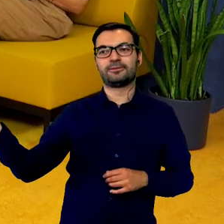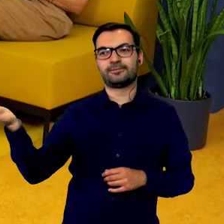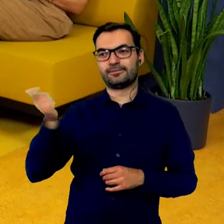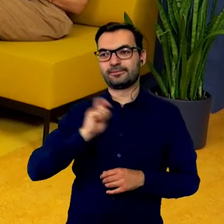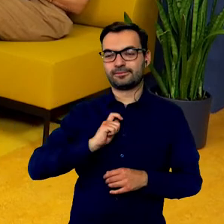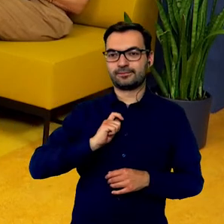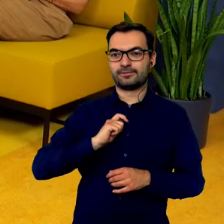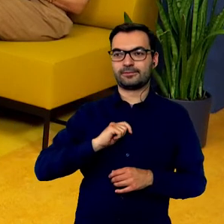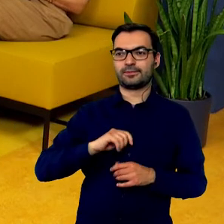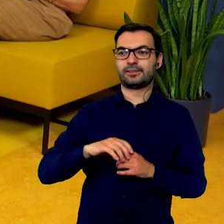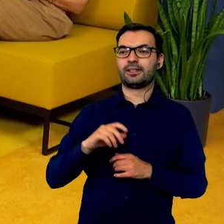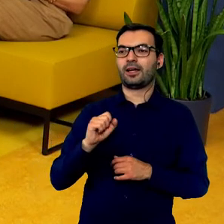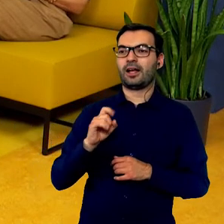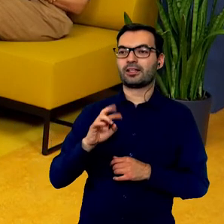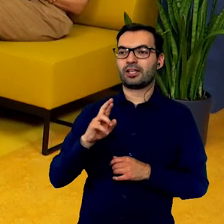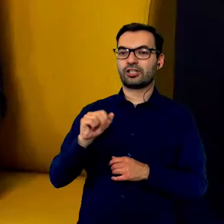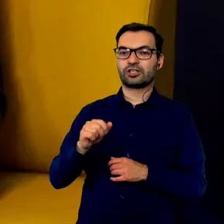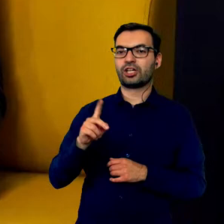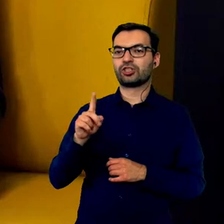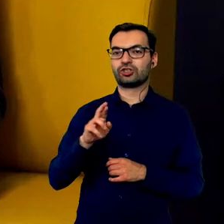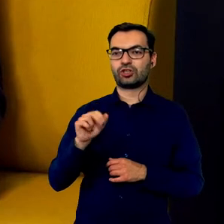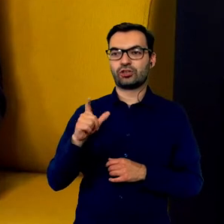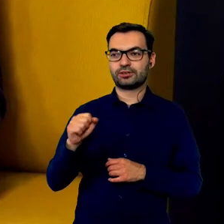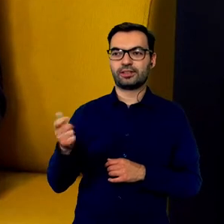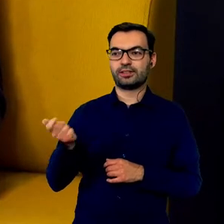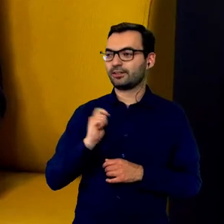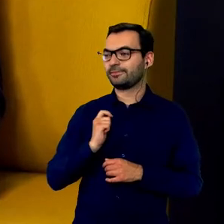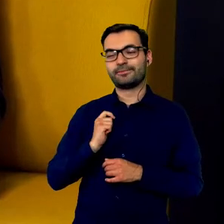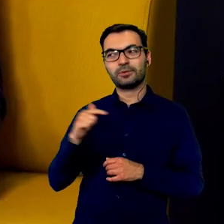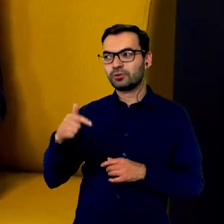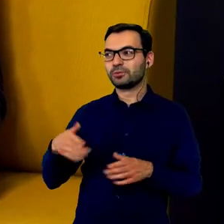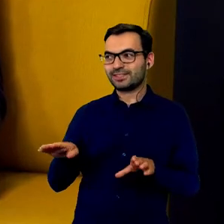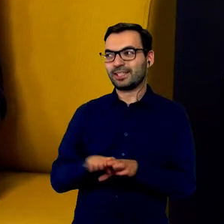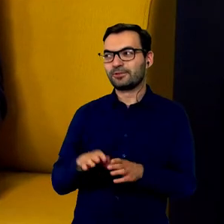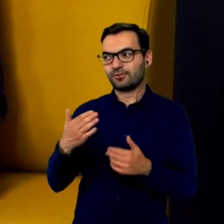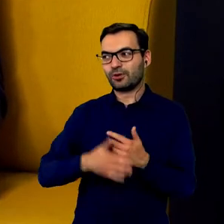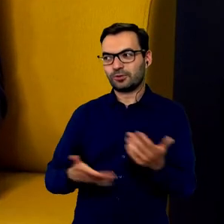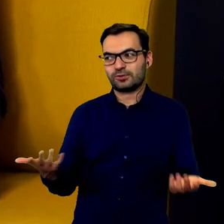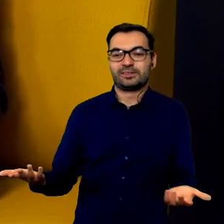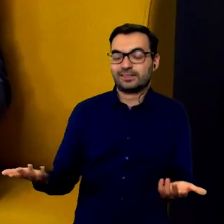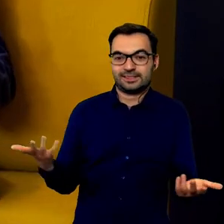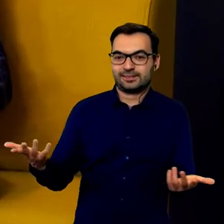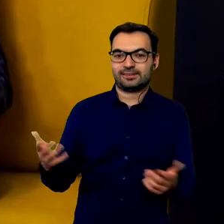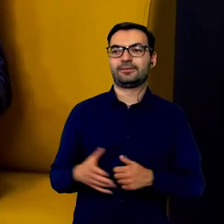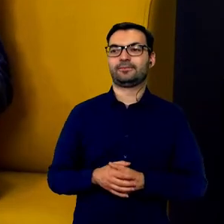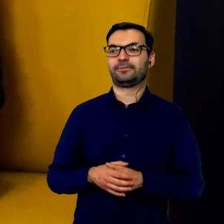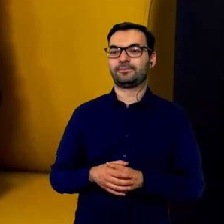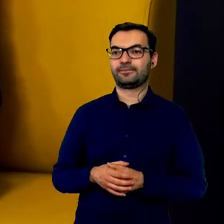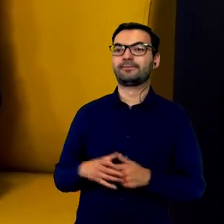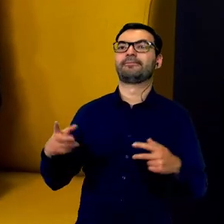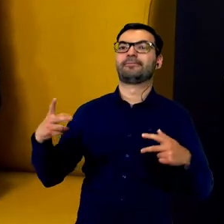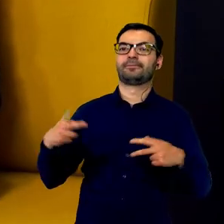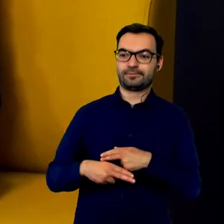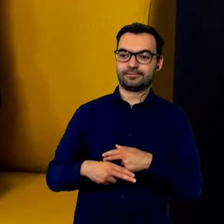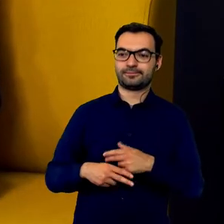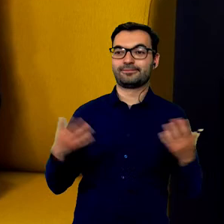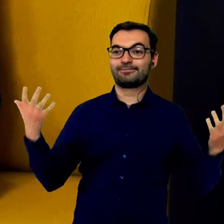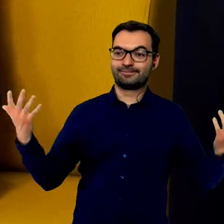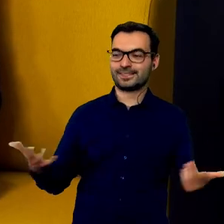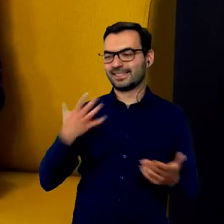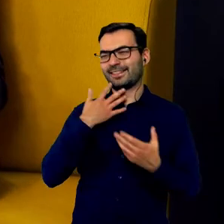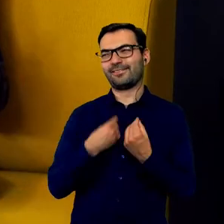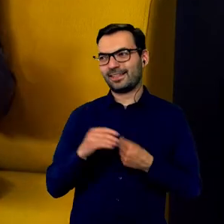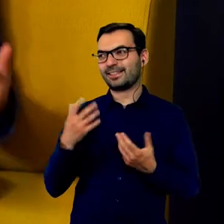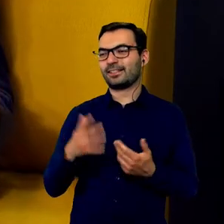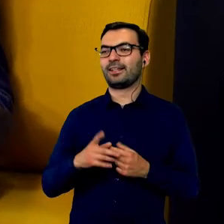powiedziały, Agnieszka Rząca, Agata Pieniążek, Manuela, to trzeba w pewnym momencie zamknąć. No i jest ucięte, a chciałam